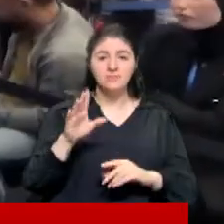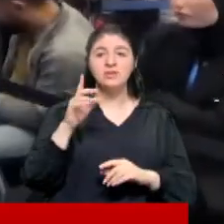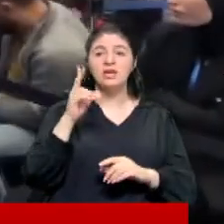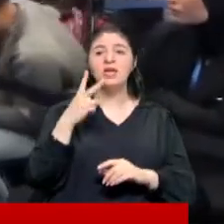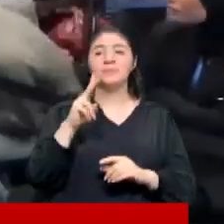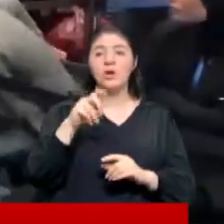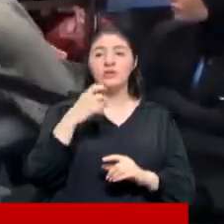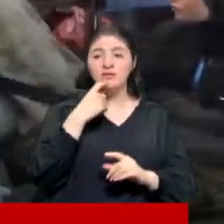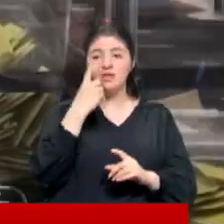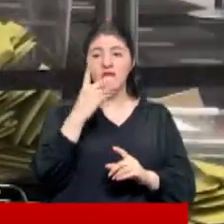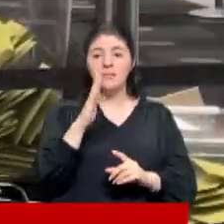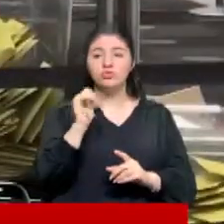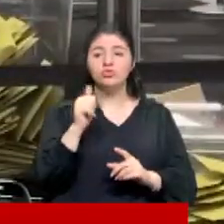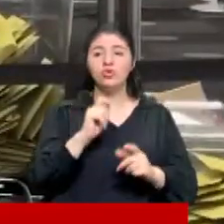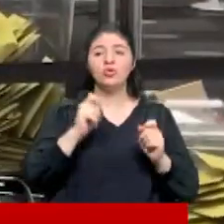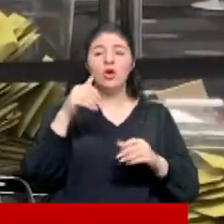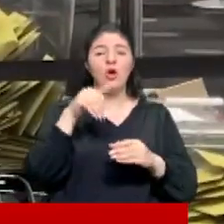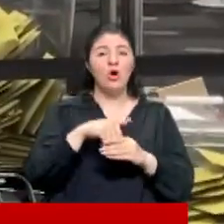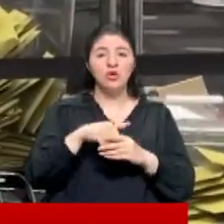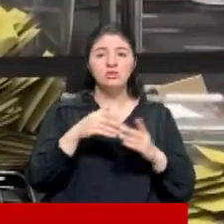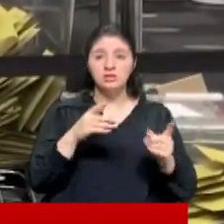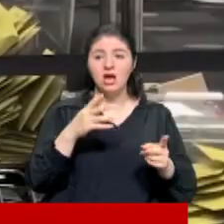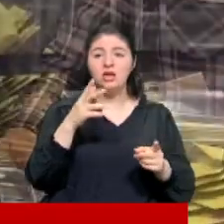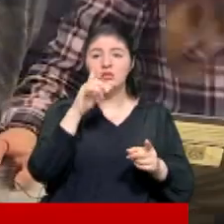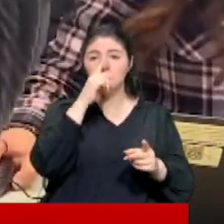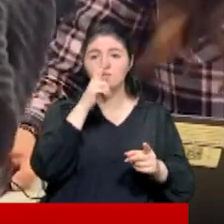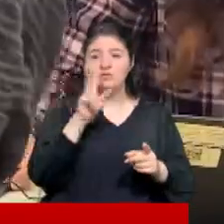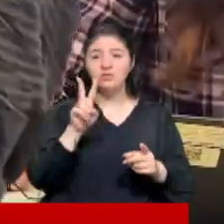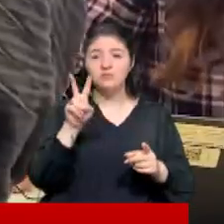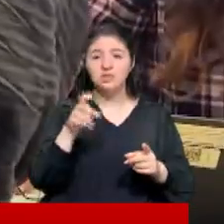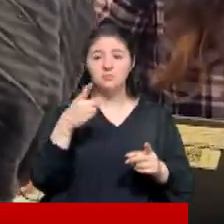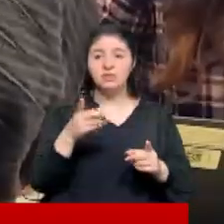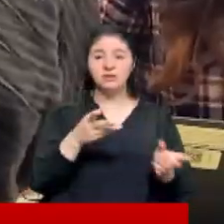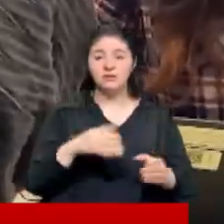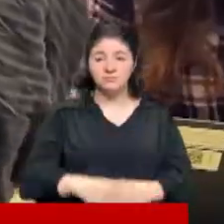2018 seçimlerinde ilk 5 günde kullanılan oy sayısı sadece 328 bindi.